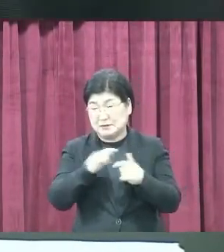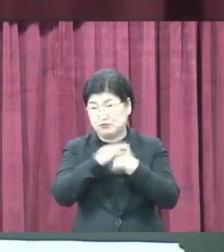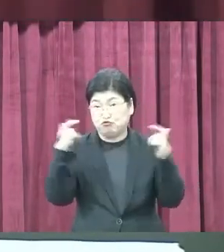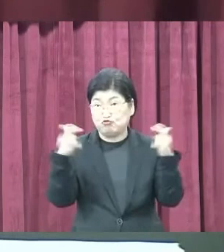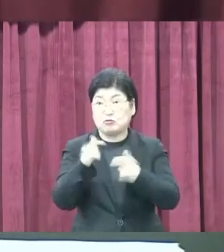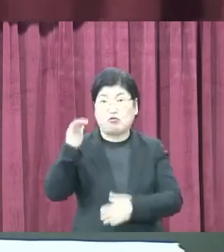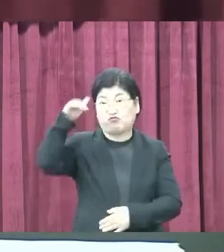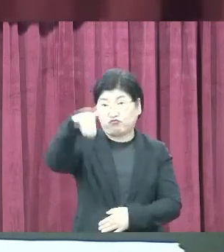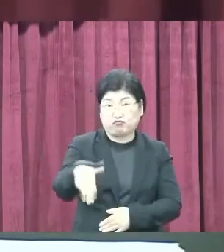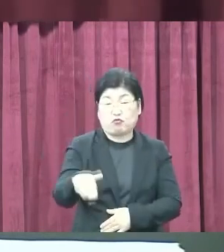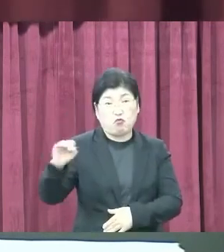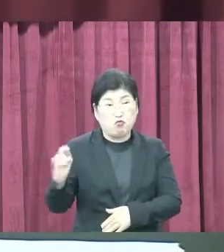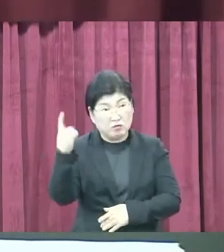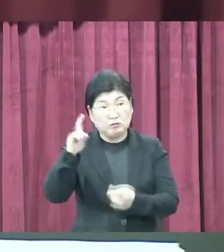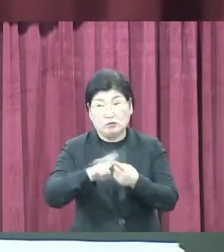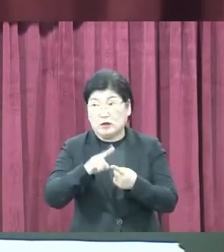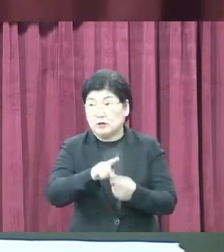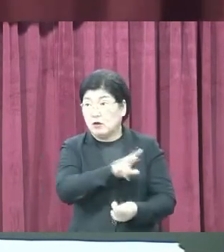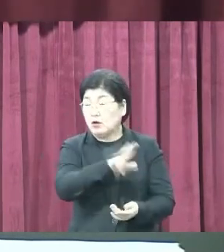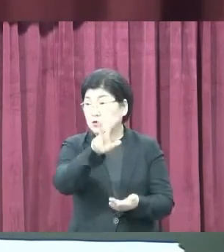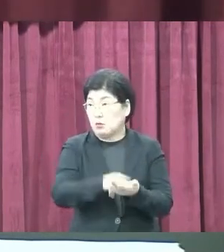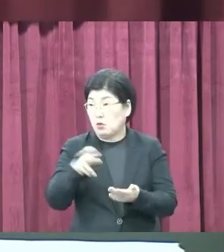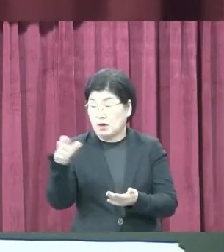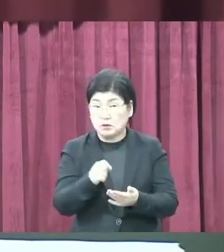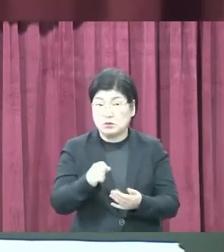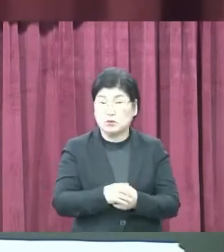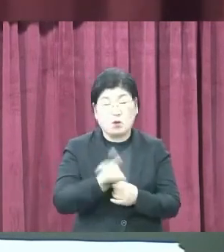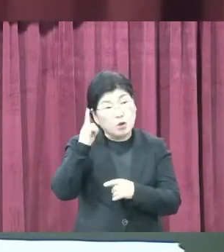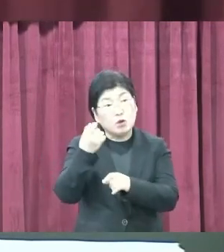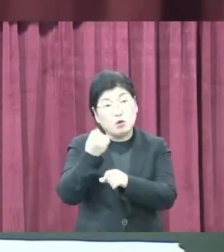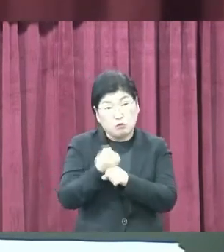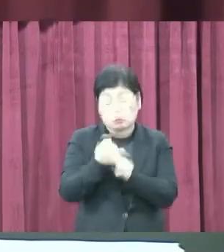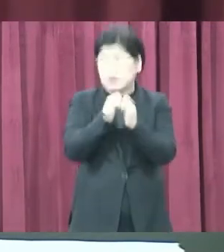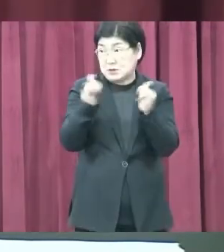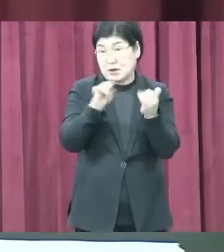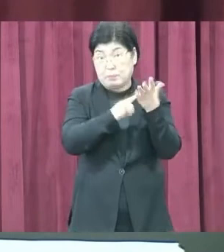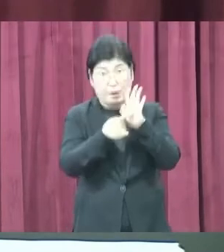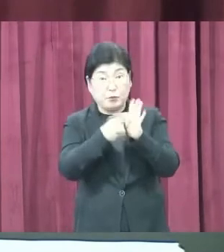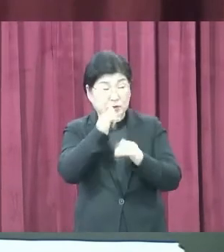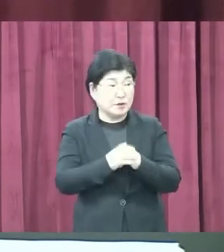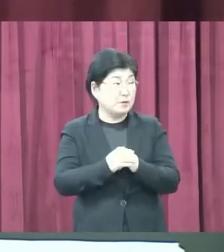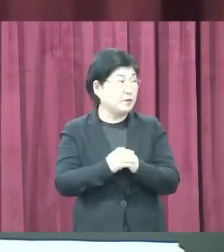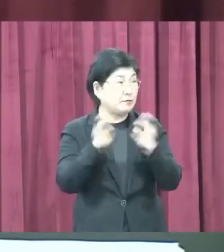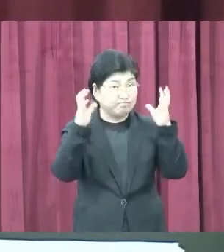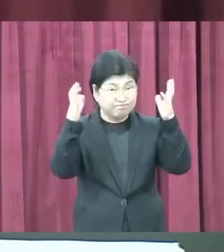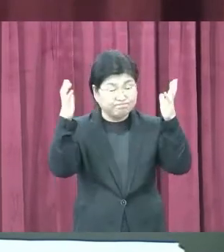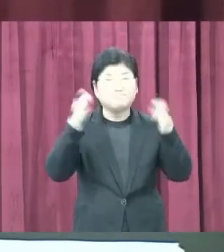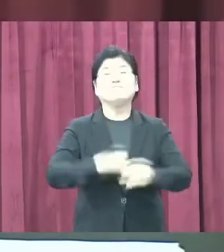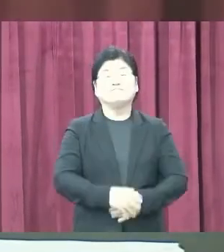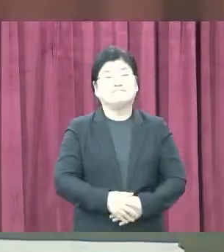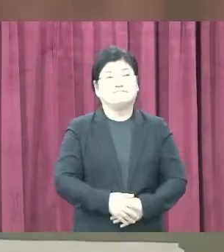그러냐를 주제로 우리 건강보건연구과 김예순 연구사가 발표해 주겠습니다. 예, 박수 부탁드립니다. 네.